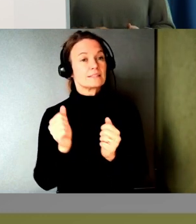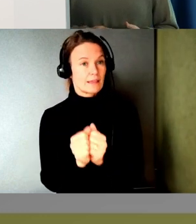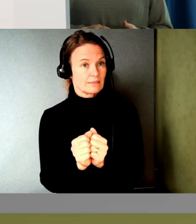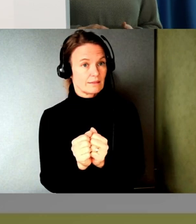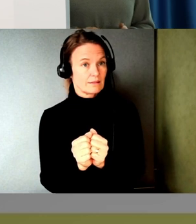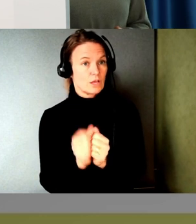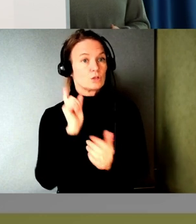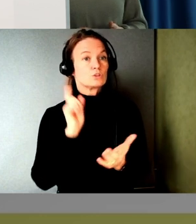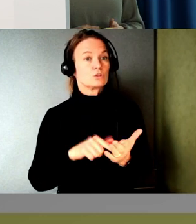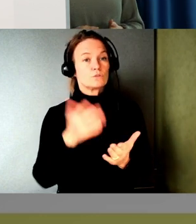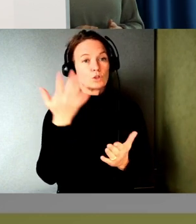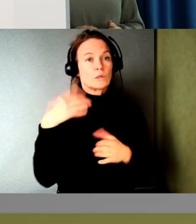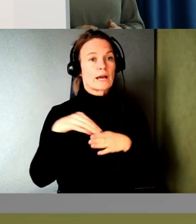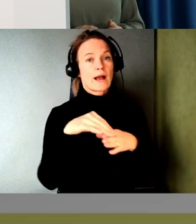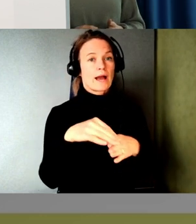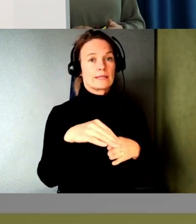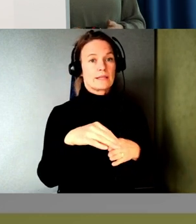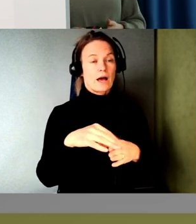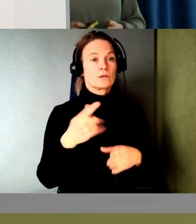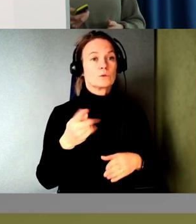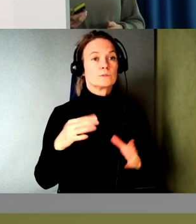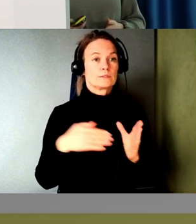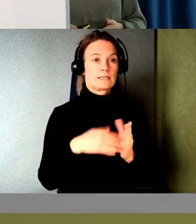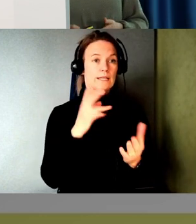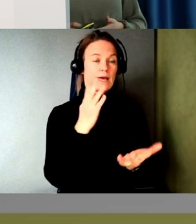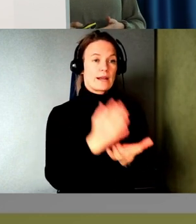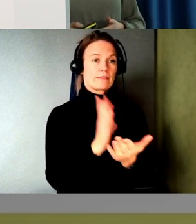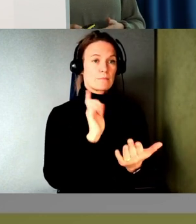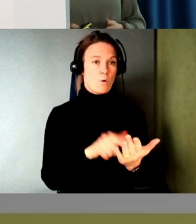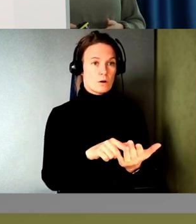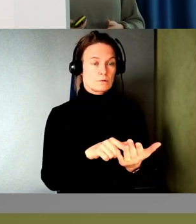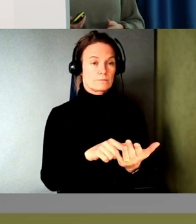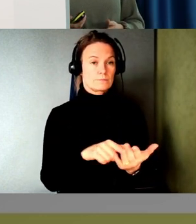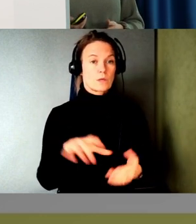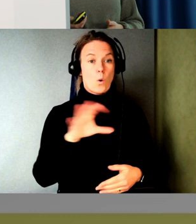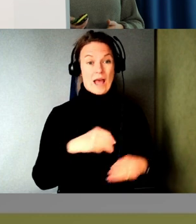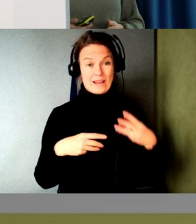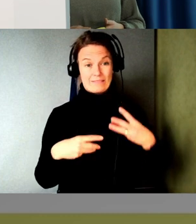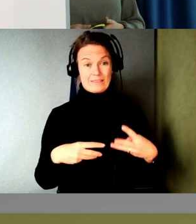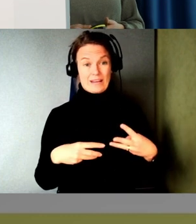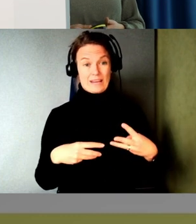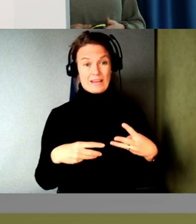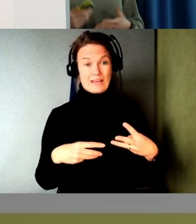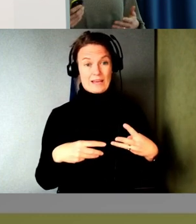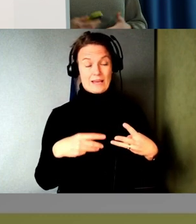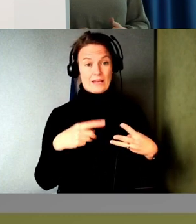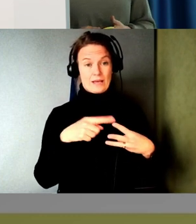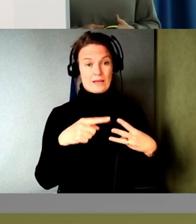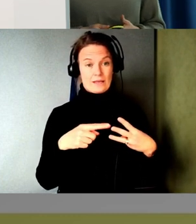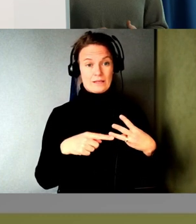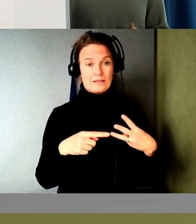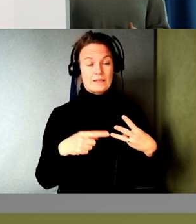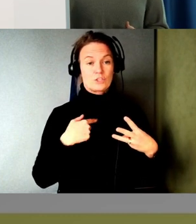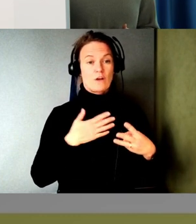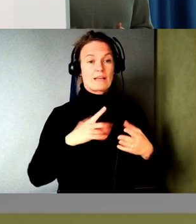användaren fram till det här målet och på alla de här tre punkterna eh så vill jag också lyfta